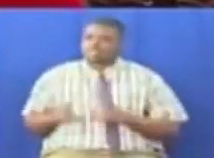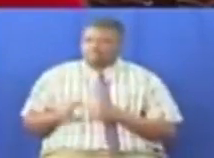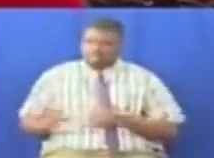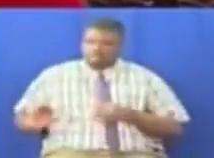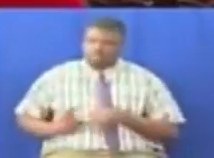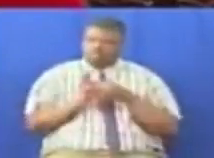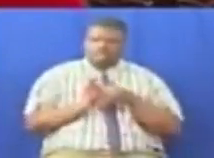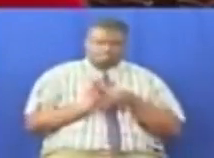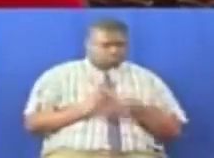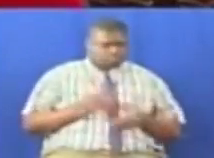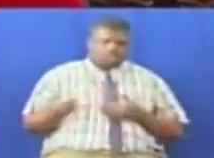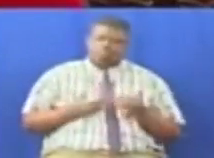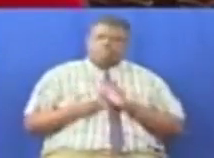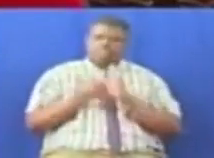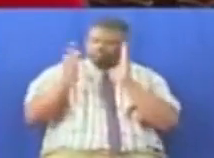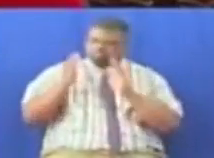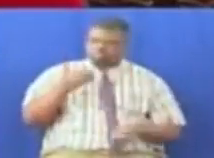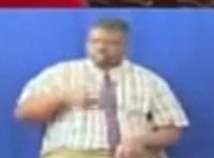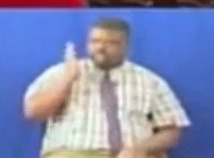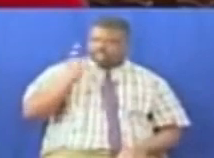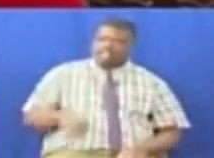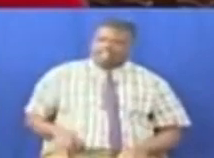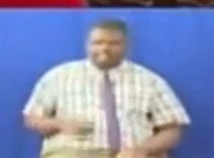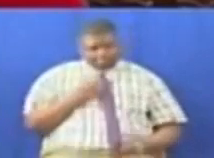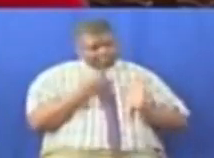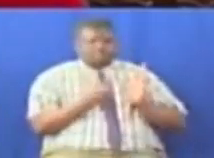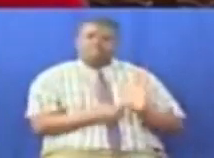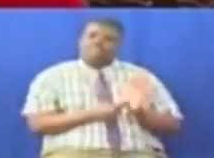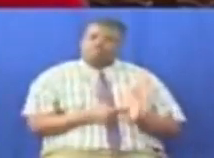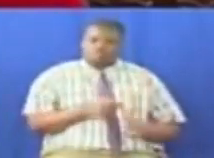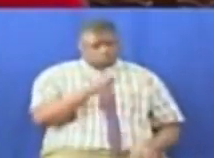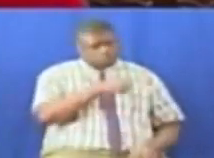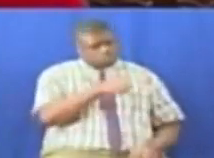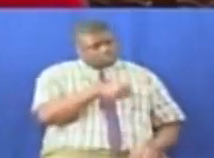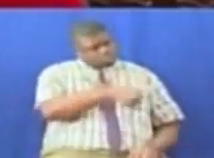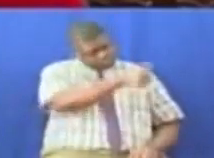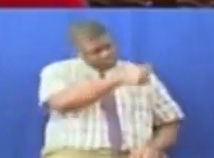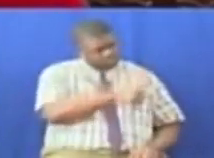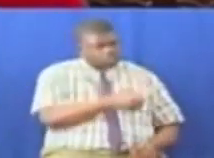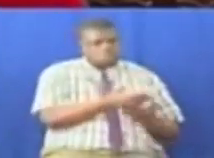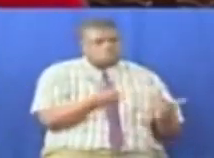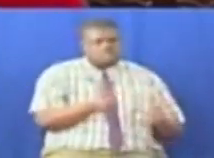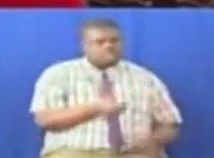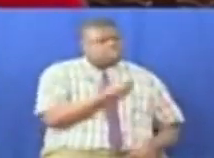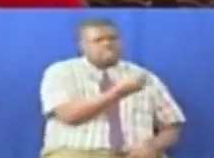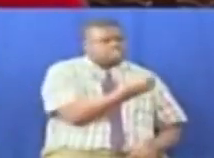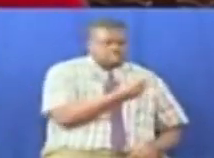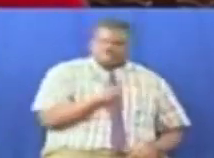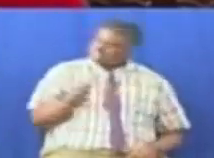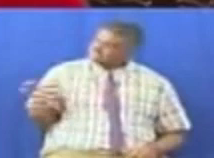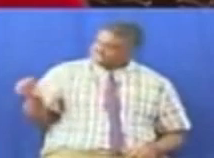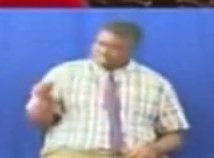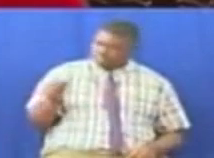na AG? Je, kama makosa yake binafsi, kwa nini atumike mwanasheria mkuu wa serikali? Kwa nini asimtumie mwanasheria wake binafsi? Kambi rasmi ya